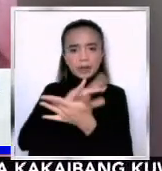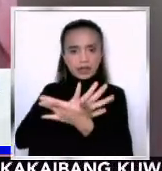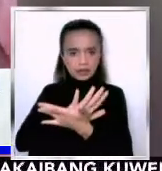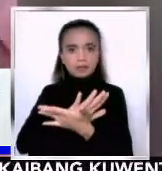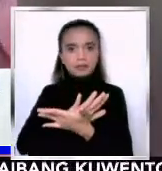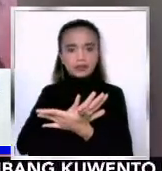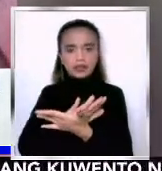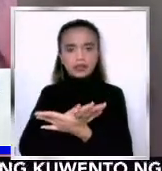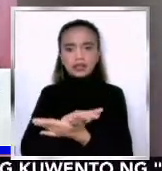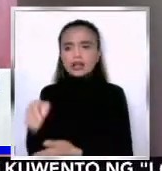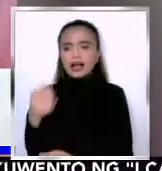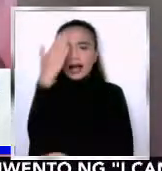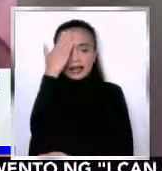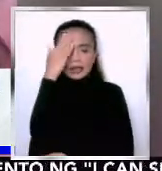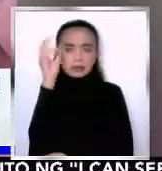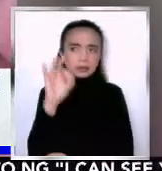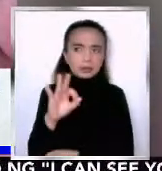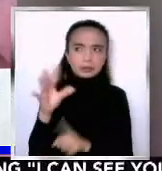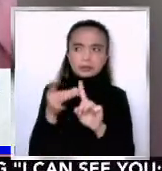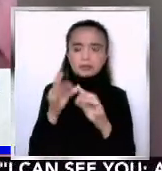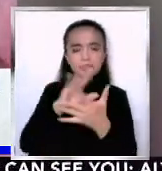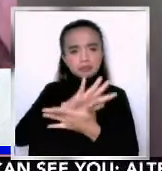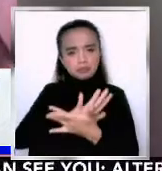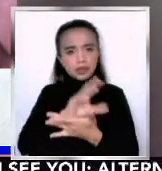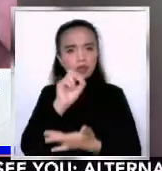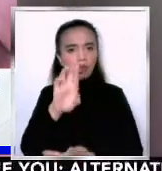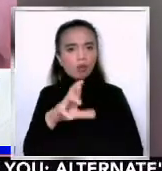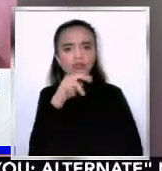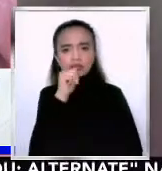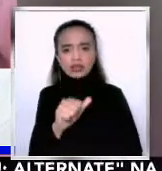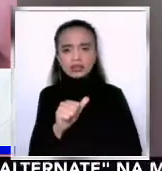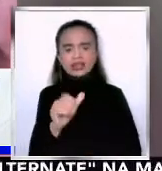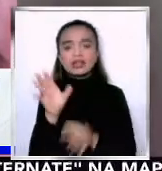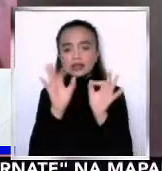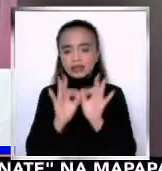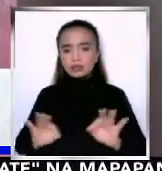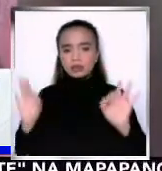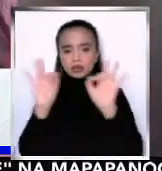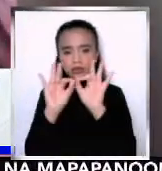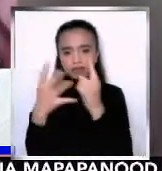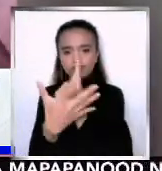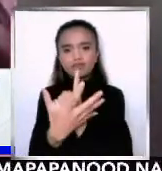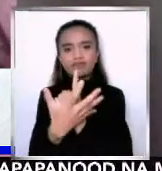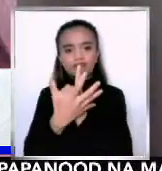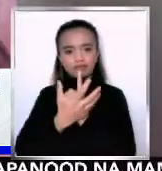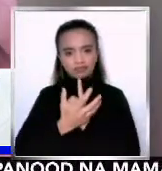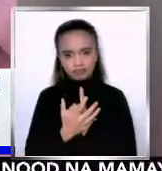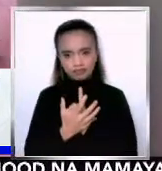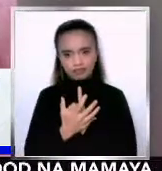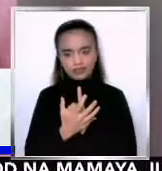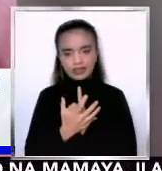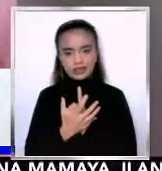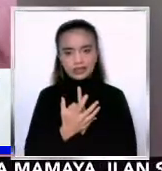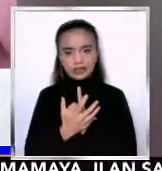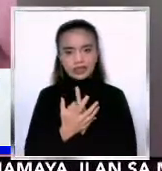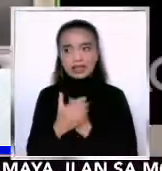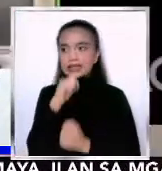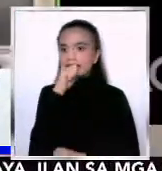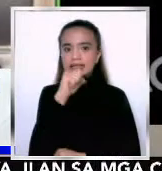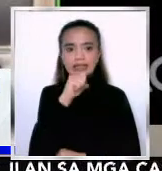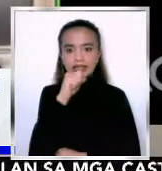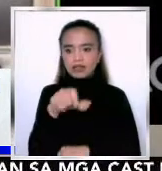kung positive sila o hindi, at least nakakapag-isolate sila kung positive sila, hindi na sila nakakahawa ng